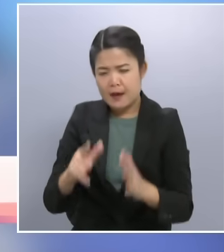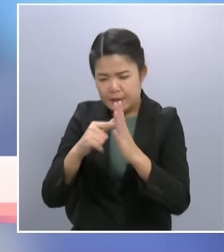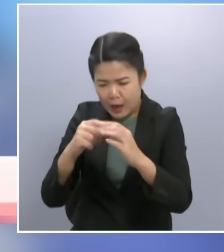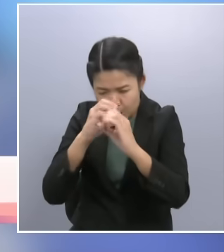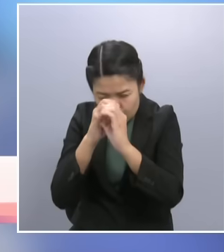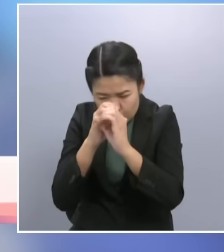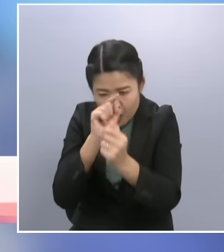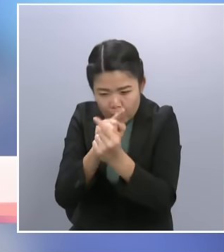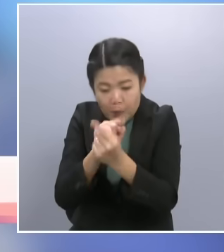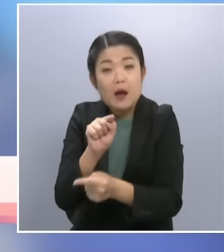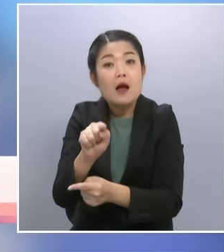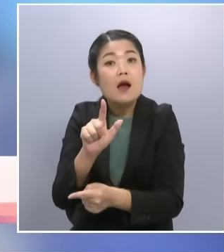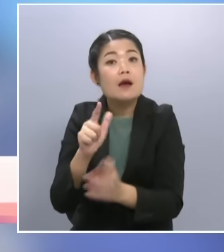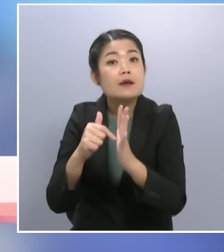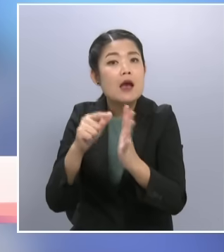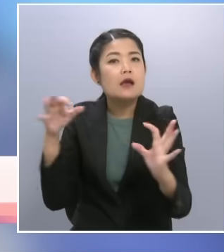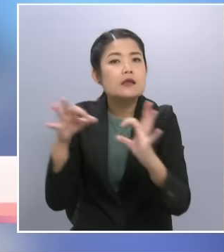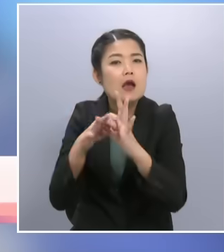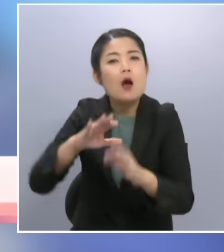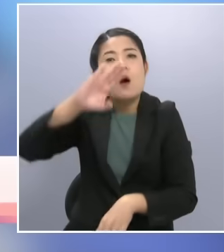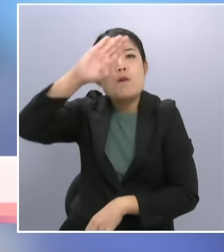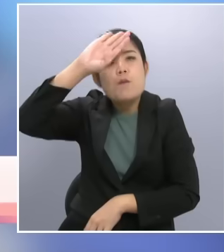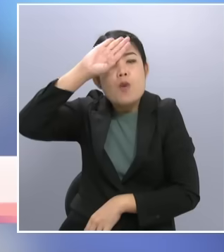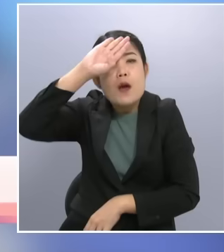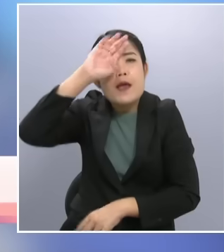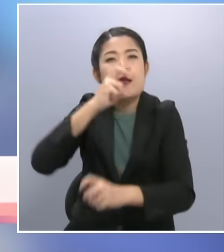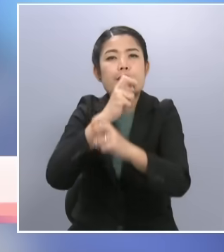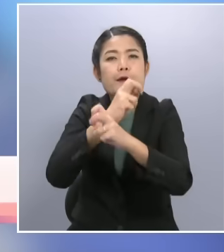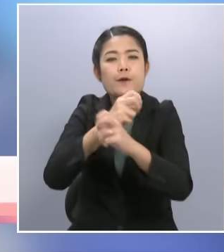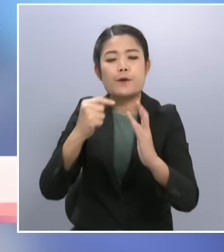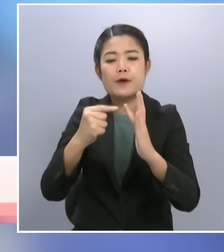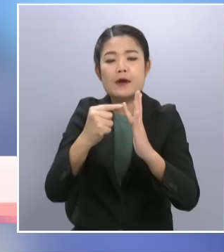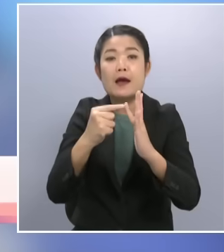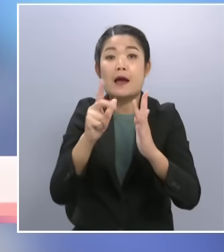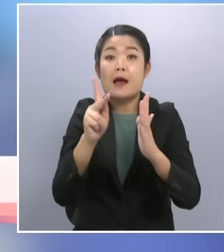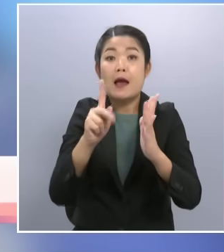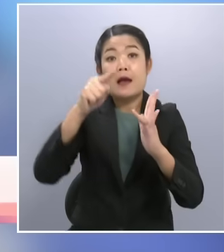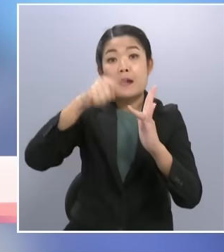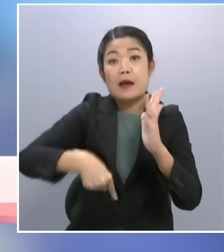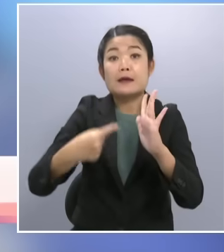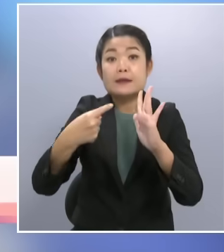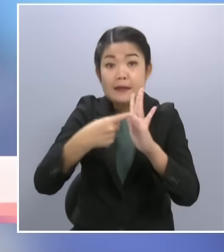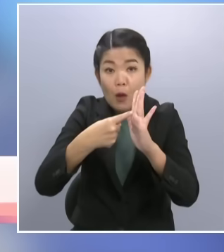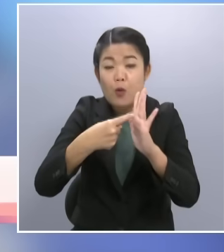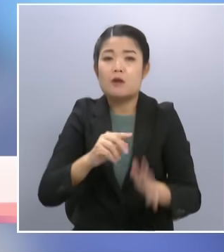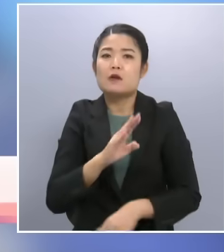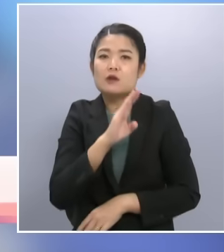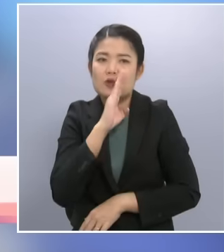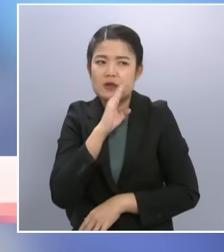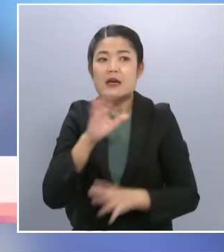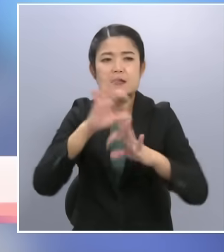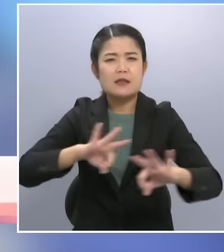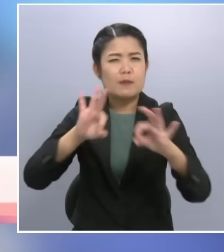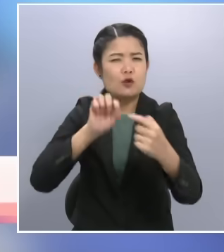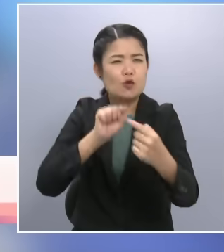ยาที่เธอได้เป็นยารักษาโรคเกาต์ไม่ได้เอาไว้รักษารูมาตอยยานี้ถ้าจำเป็นต้องให้ผู้ป่วย